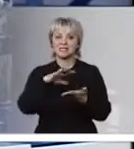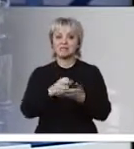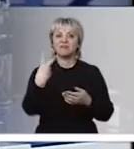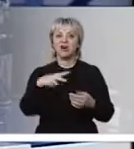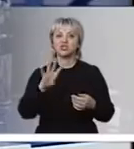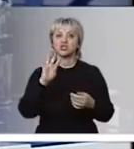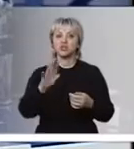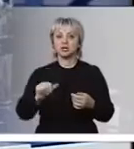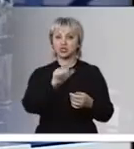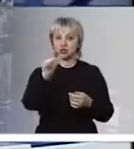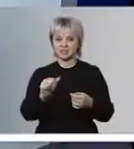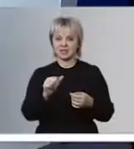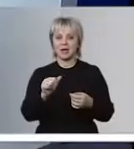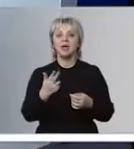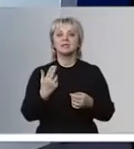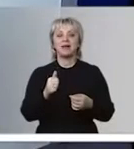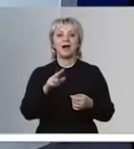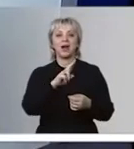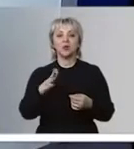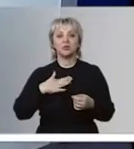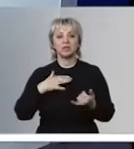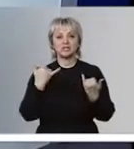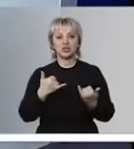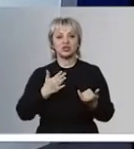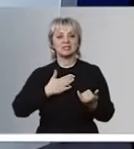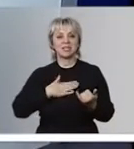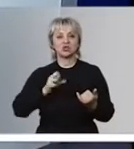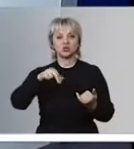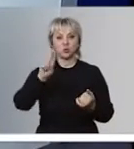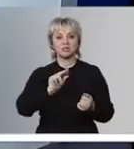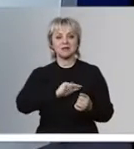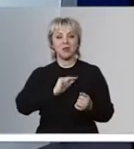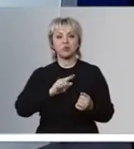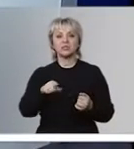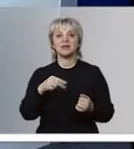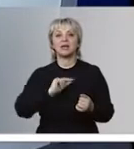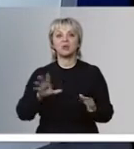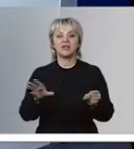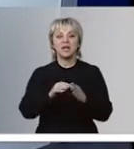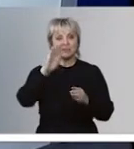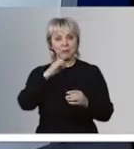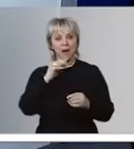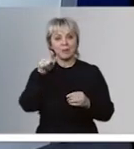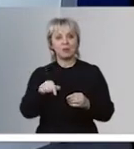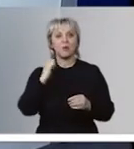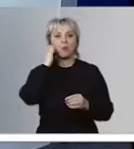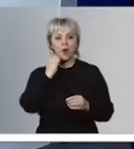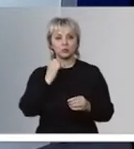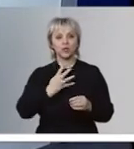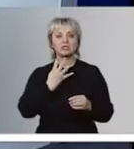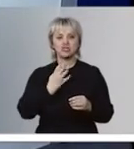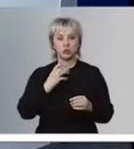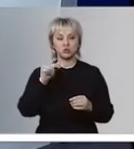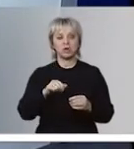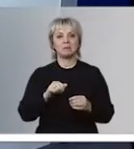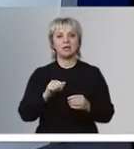заниматься 24 часа. Да, и как у нас сейчас наши все соцработники работали с папами, с бабушками,